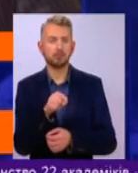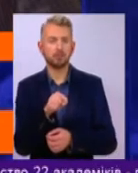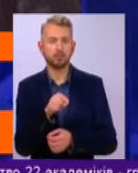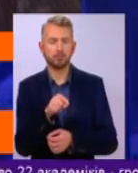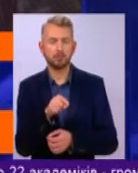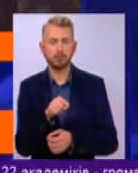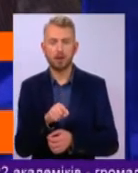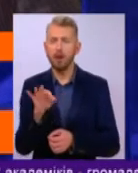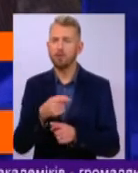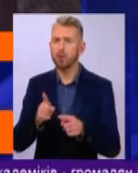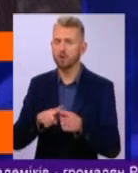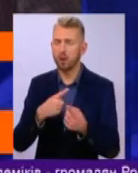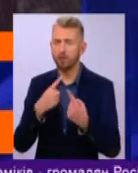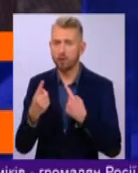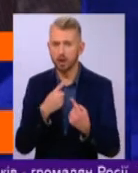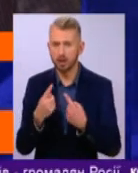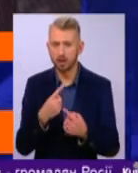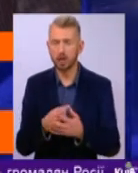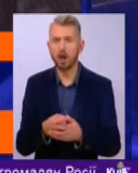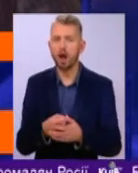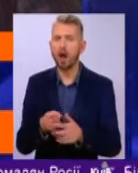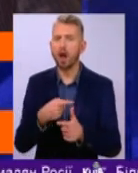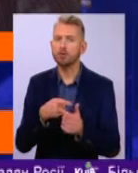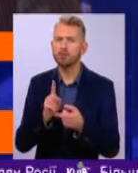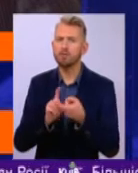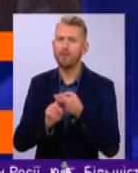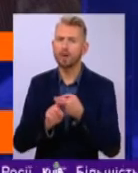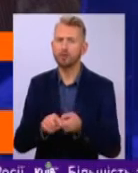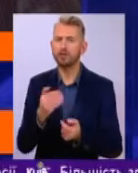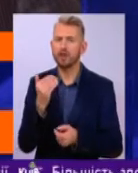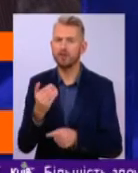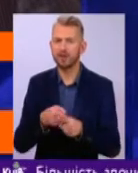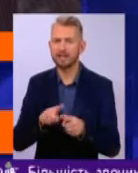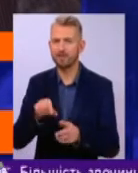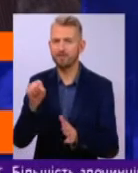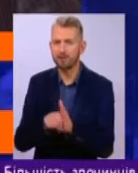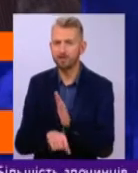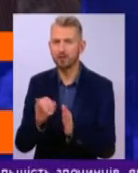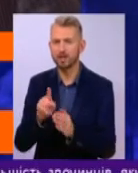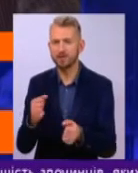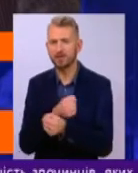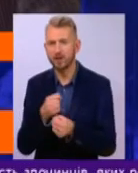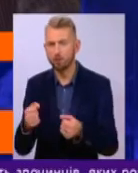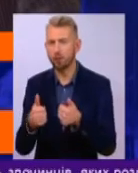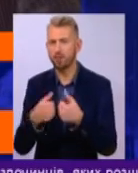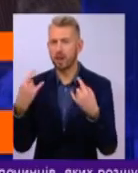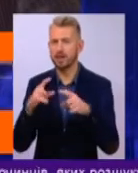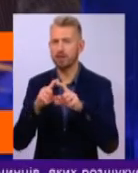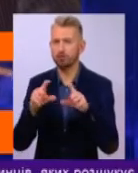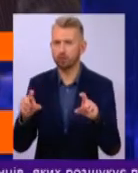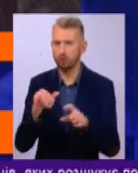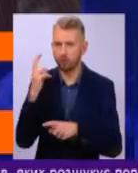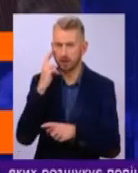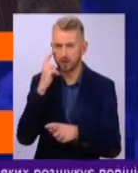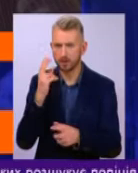Ми про це говорили, так, зрозуміло. А чи пов'язуєте ви це вбивство із вибухом під телестудією у